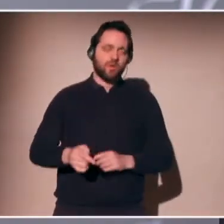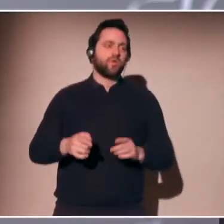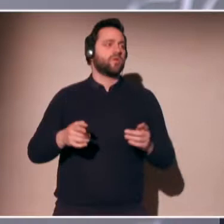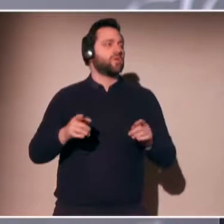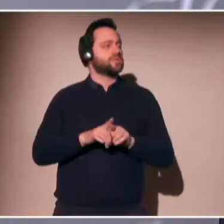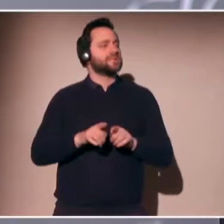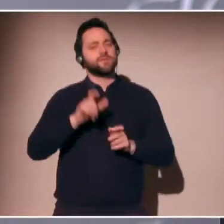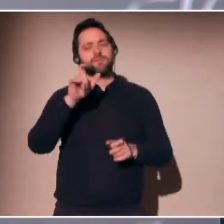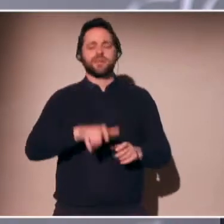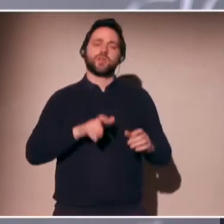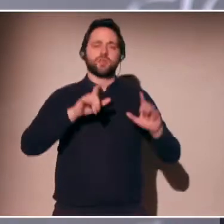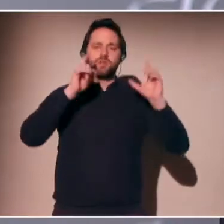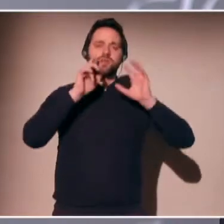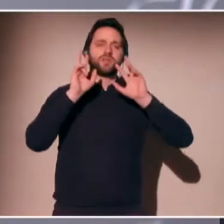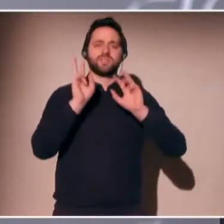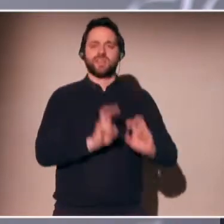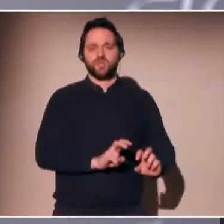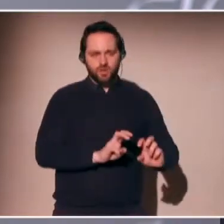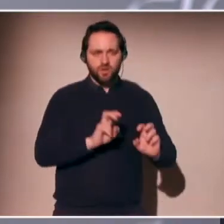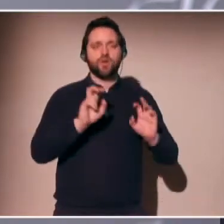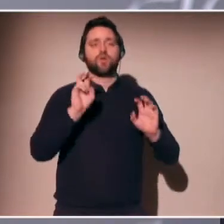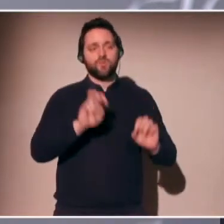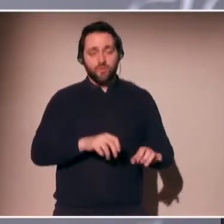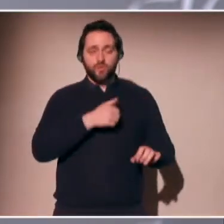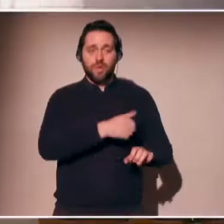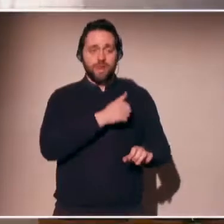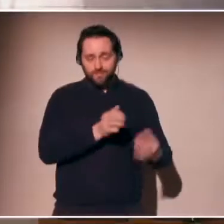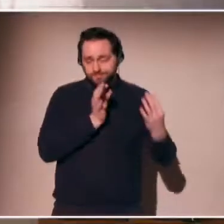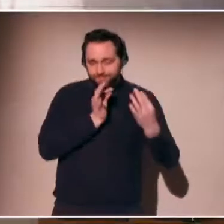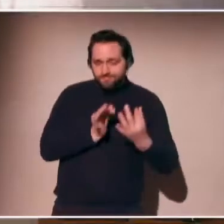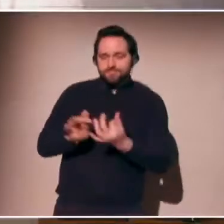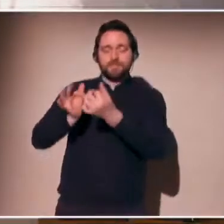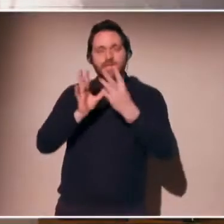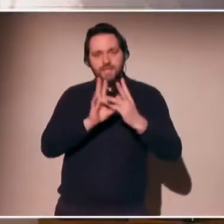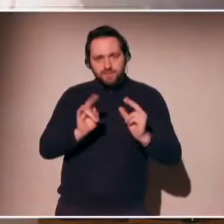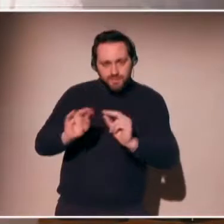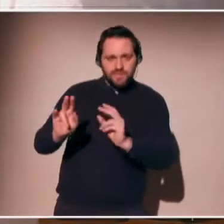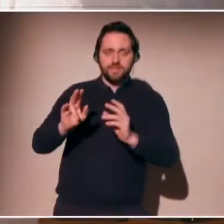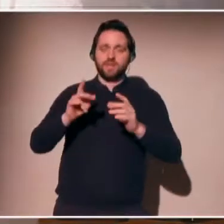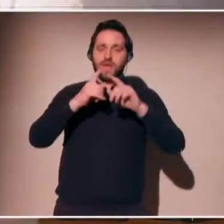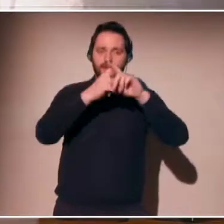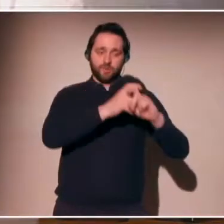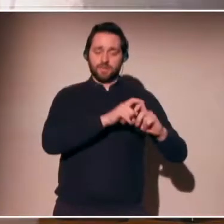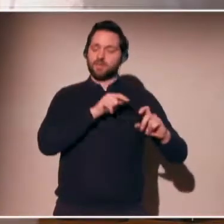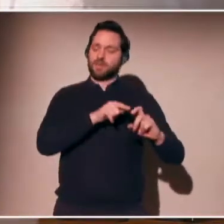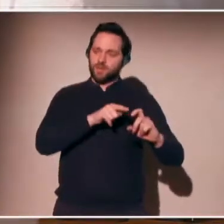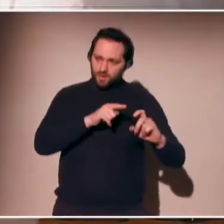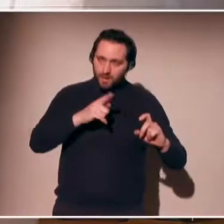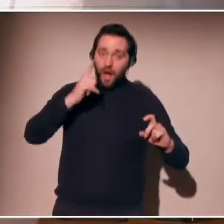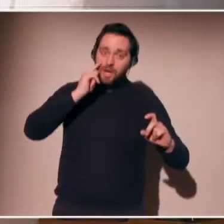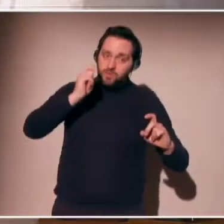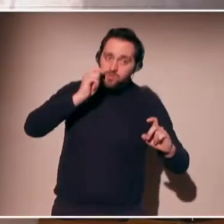quelles sont les conséquences possibles et qu'est-ce qui peut se passer mal.